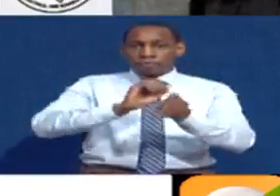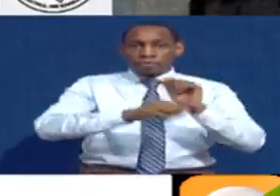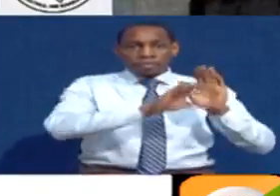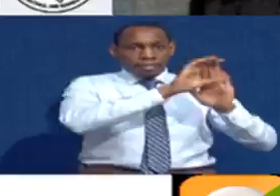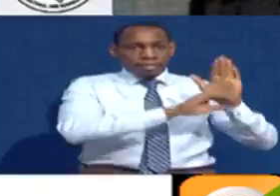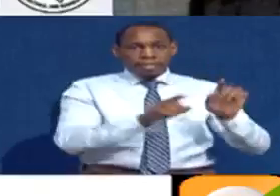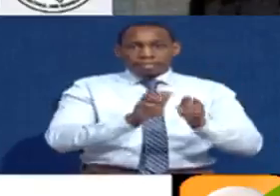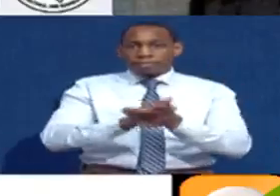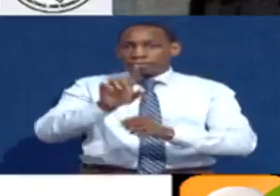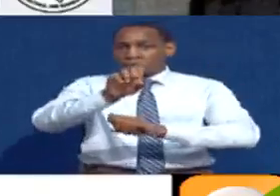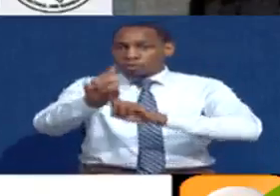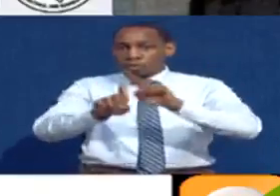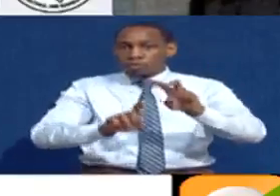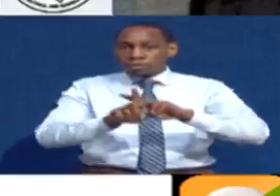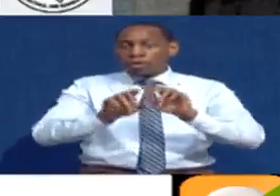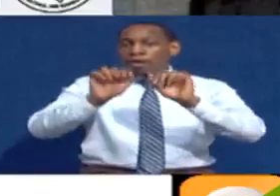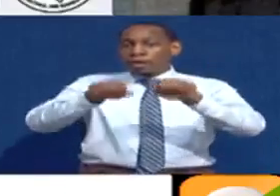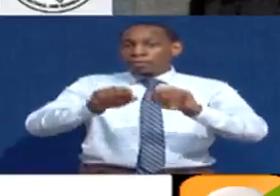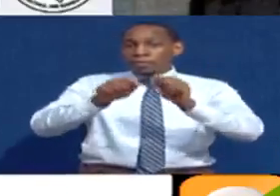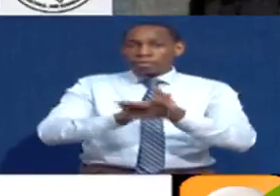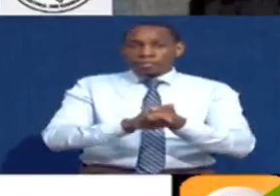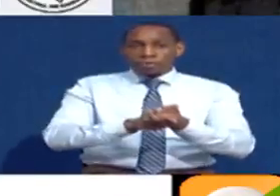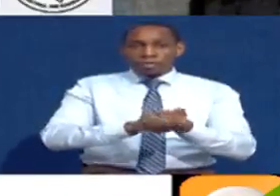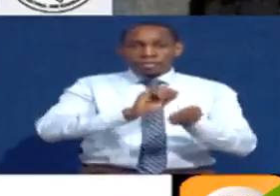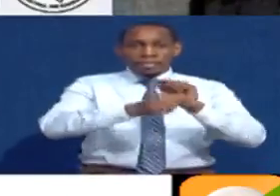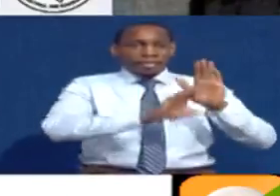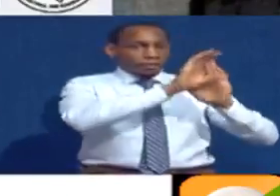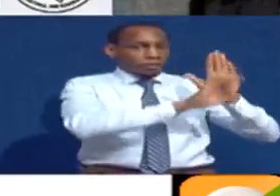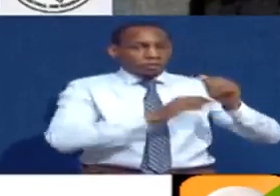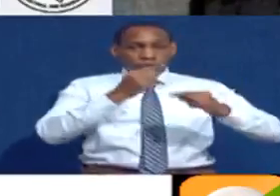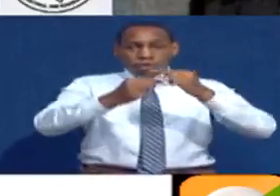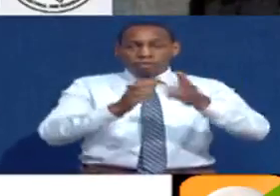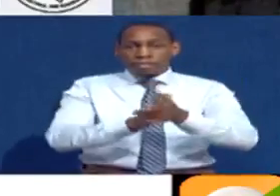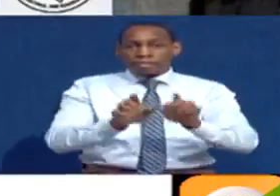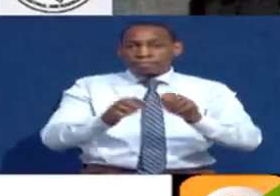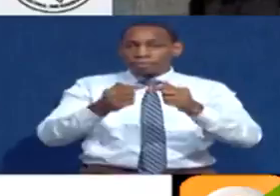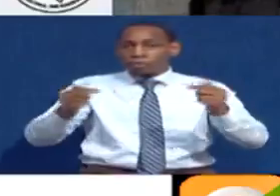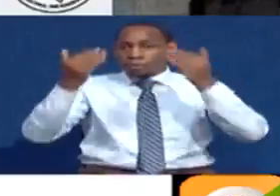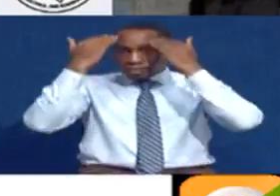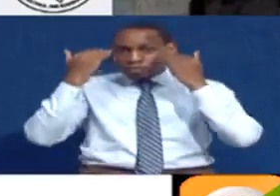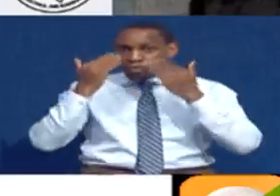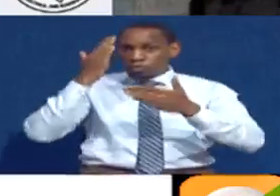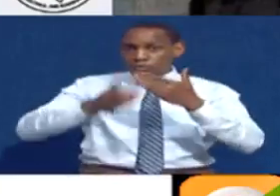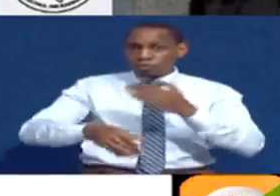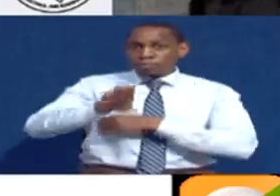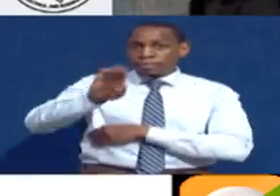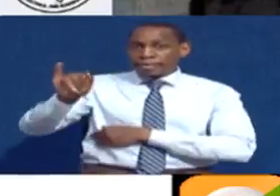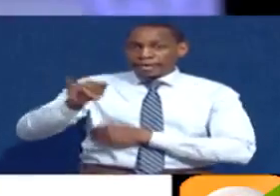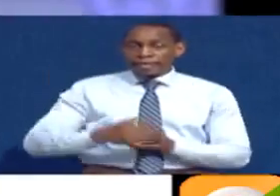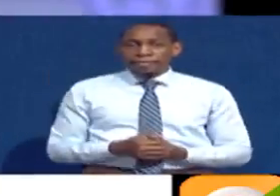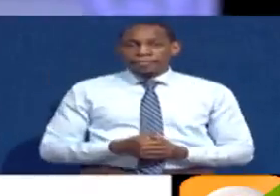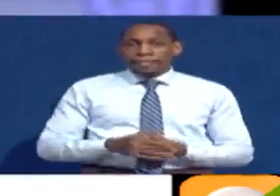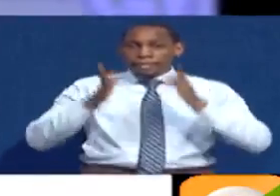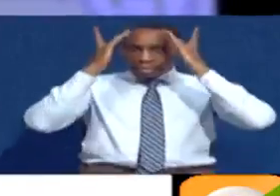kuibua mchecheto kuhusu uwezekano wa mchakato wa marekebisho ya katiba kuendelea licha ya mahakama kuu kusimamisha rege ya